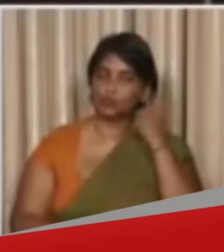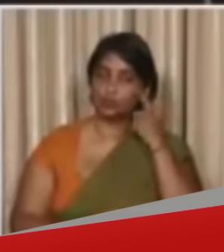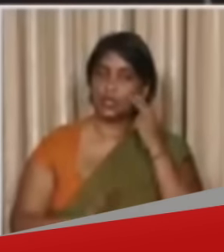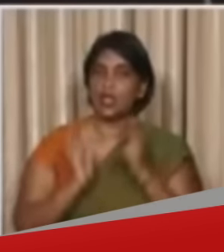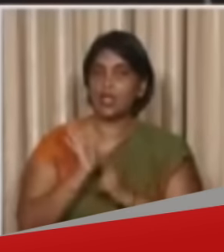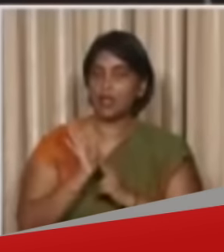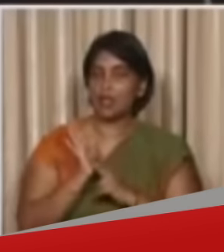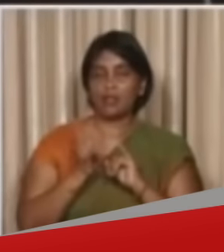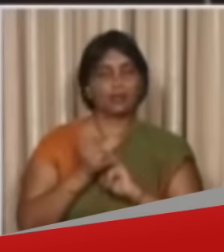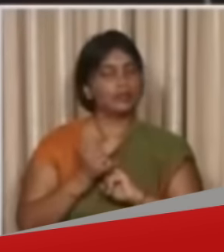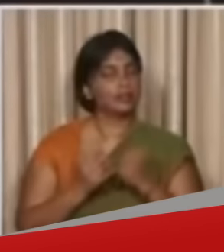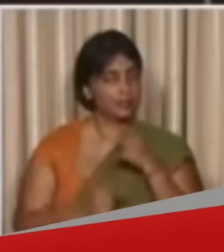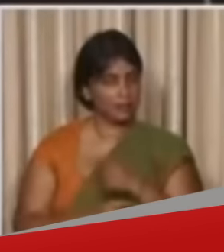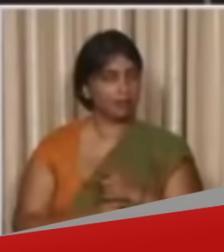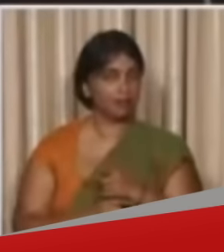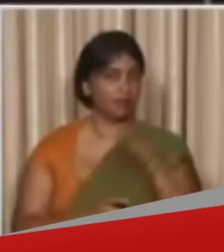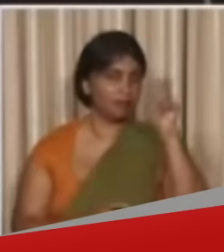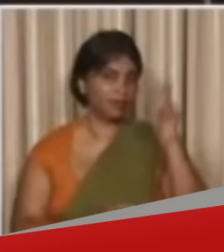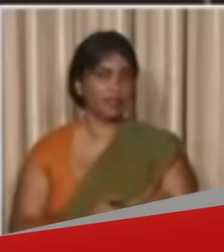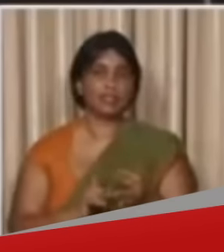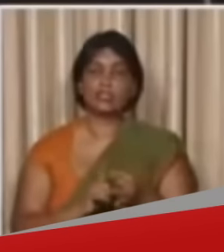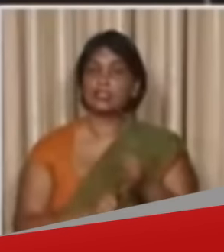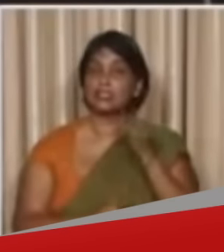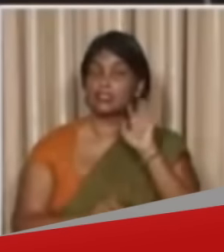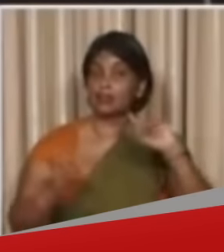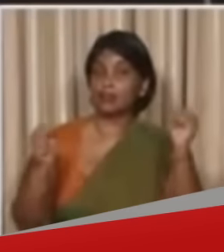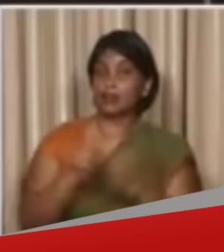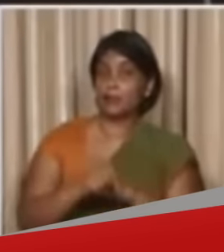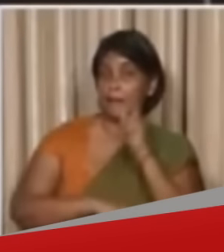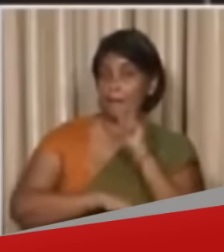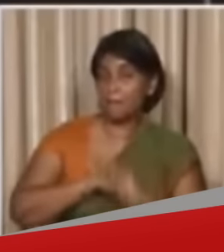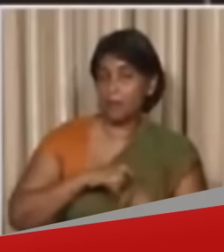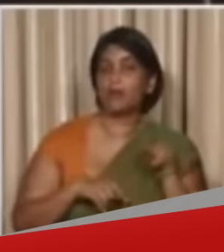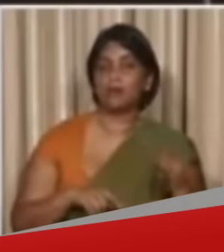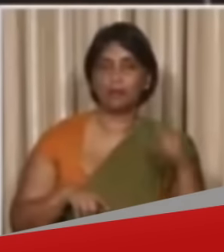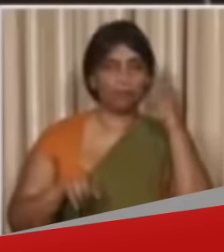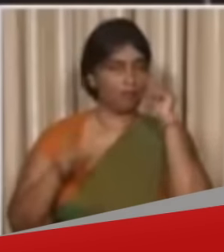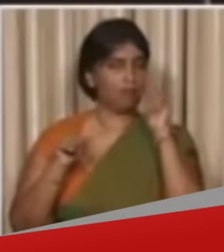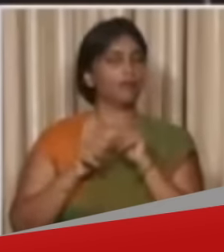नालकशील महत्यागेवनिकाव जनाधिपति घातन कुमंत्रण